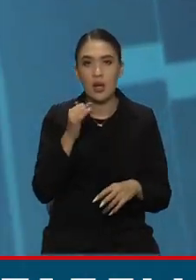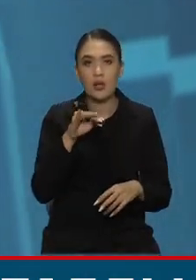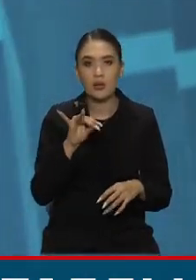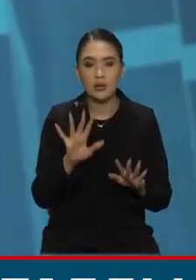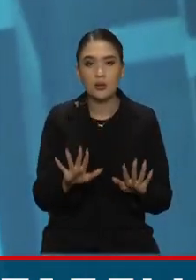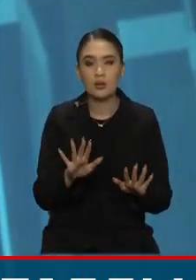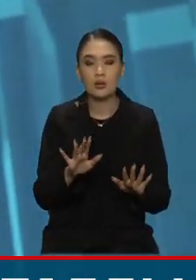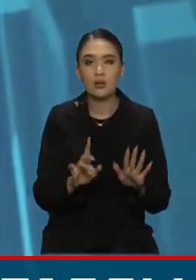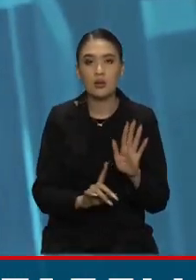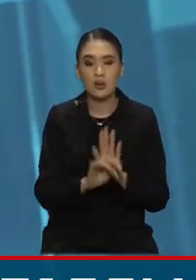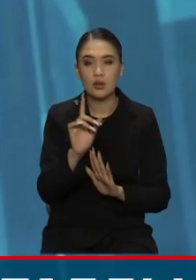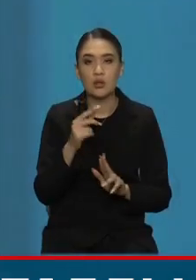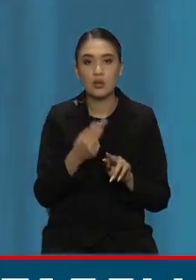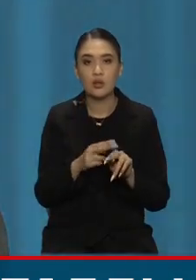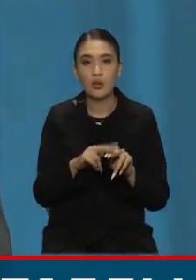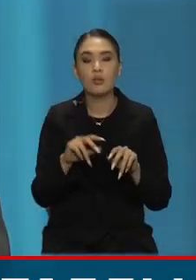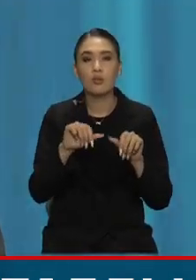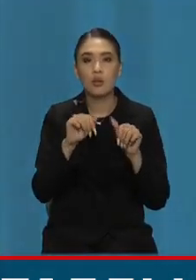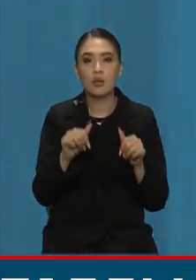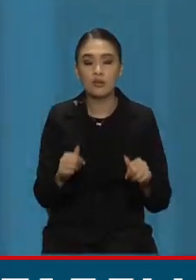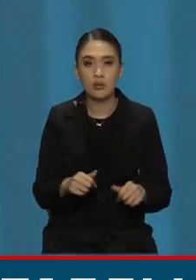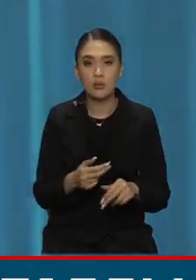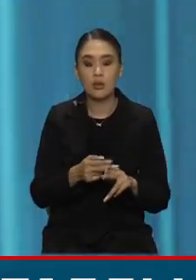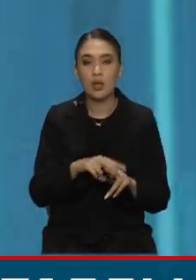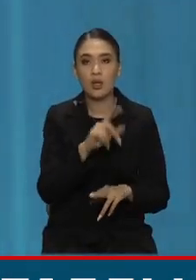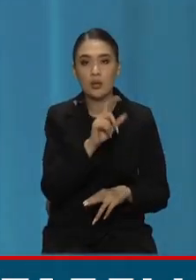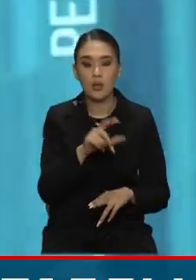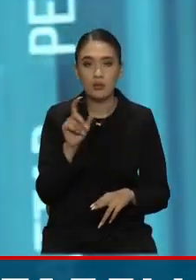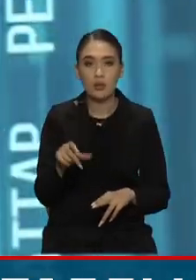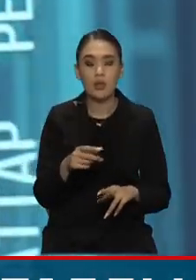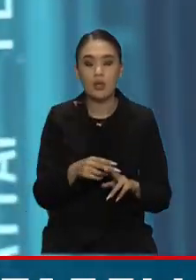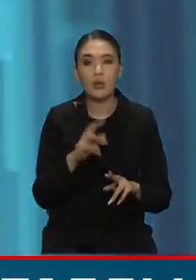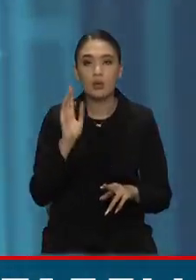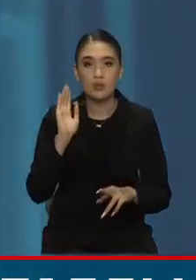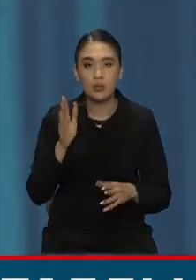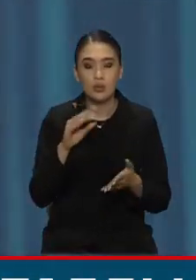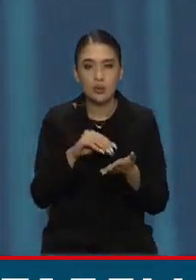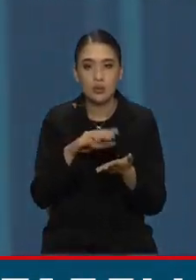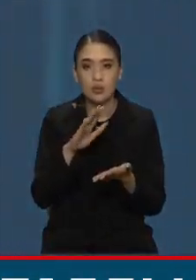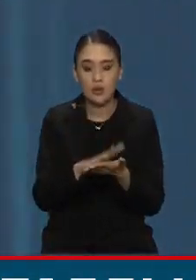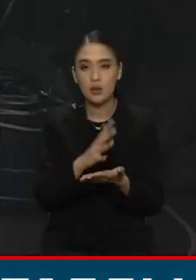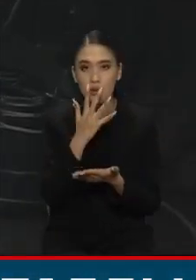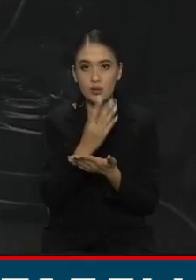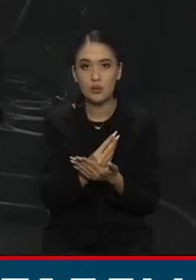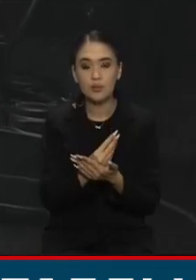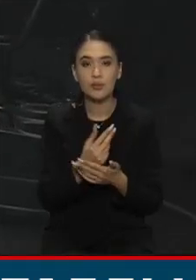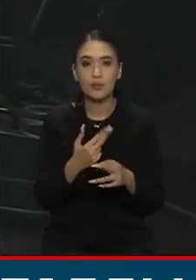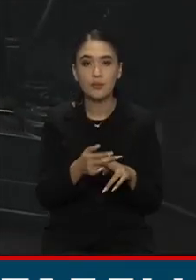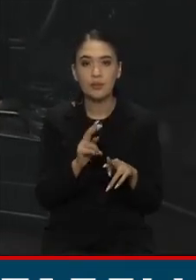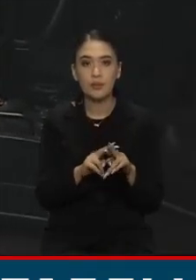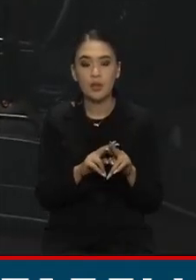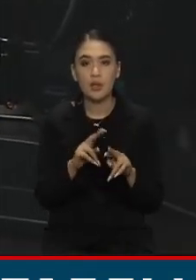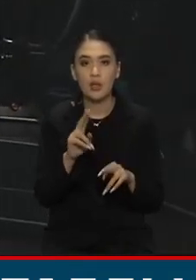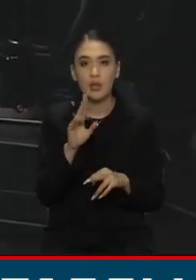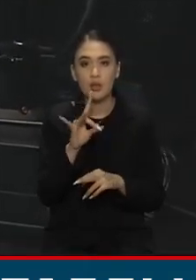болады. Сол платформада бүкіл азаматтар тіркеліп, өзіңіз білетіндей іріктеудің жаңа